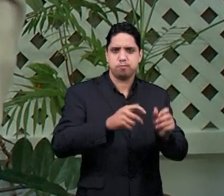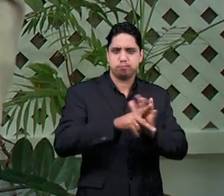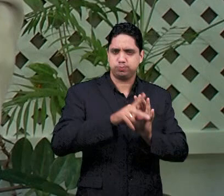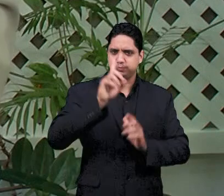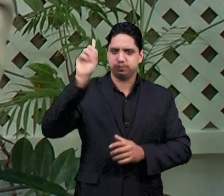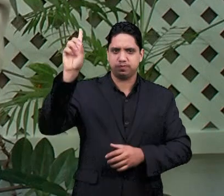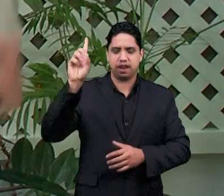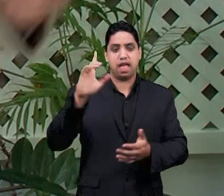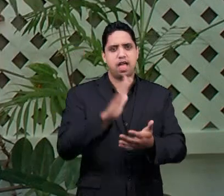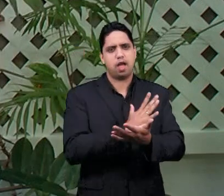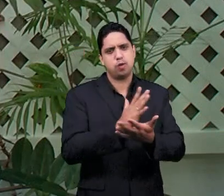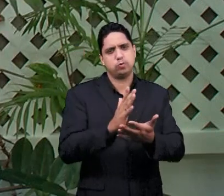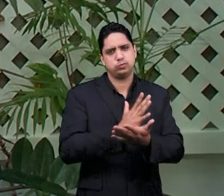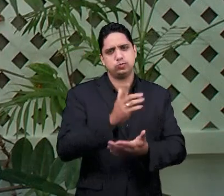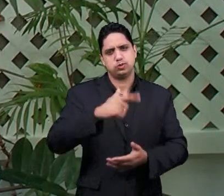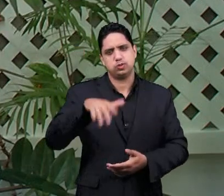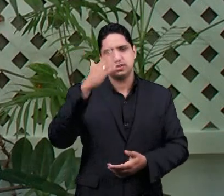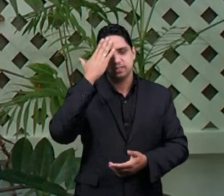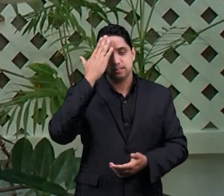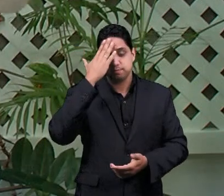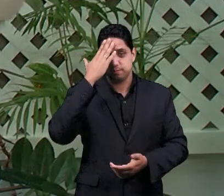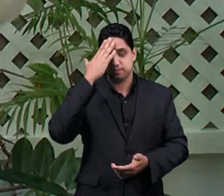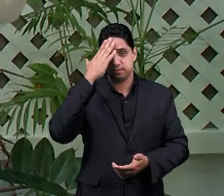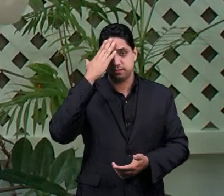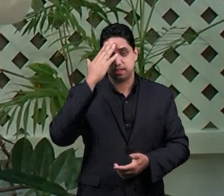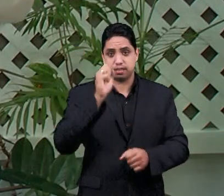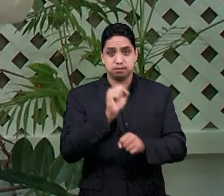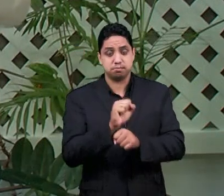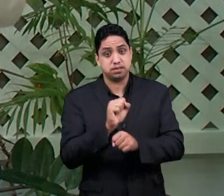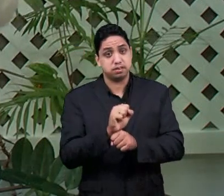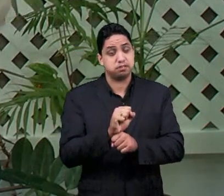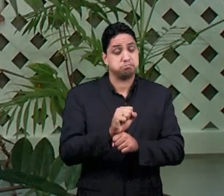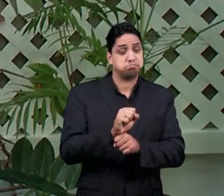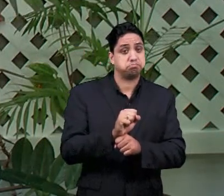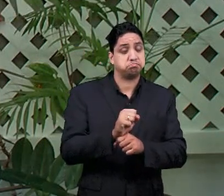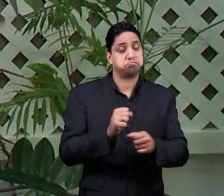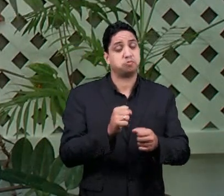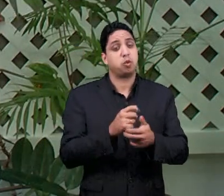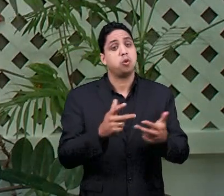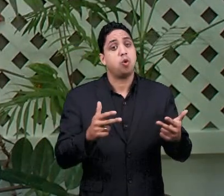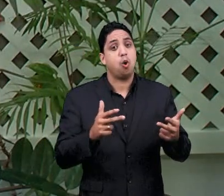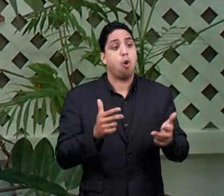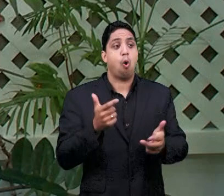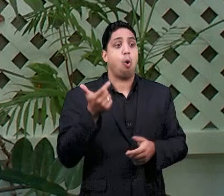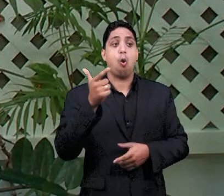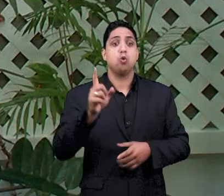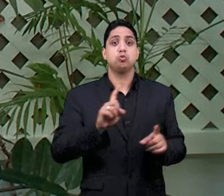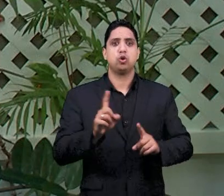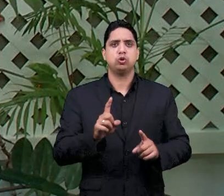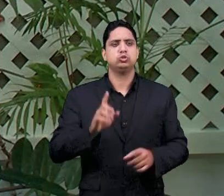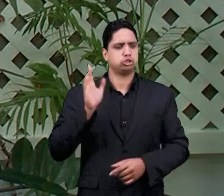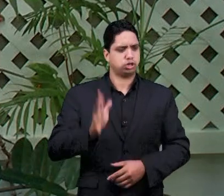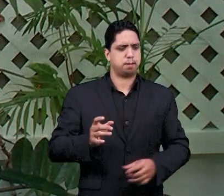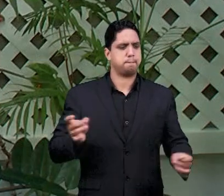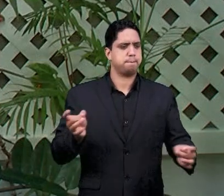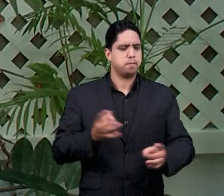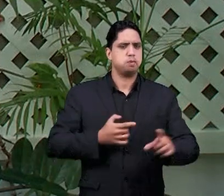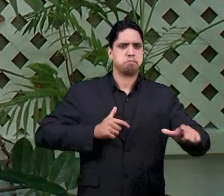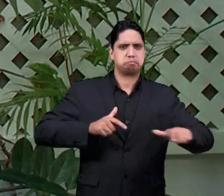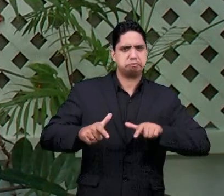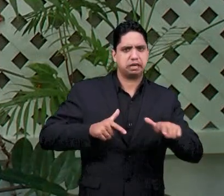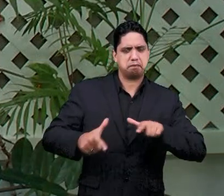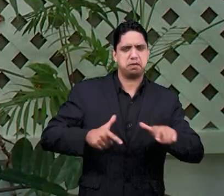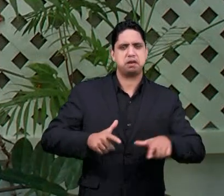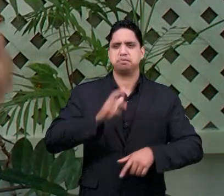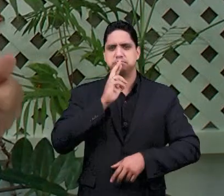heure. Quelques-uns, évidemment, sont en train d'attendre quelque chose, mais d'autres sont déjà en train